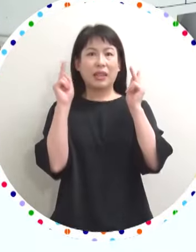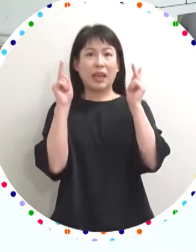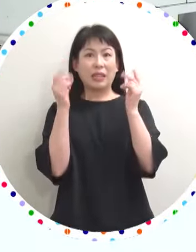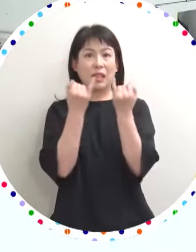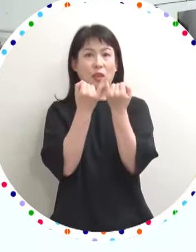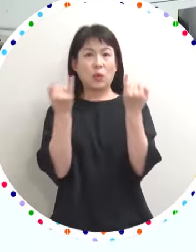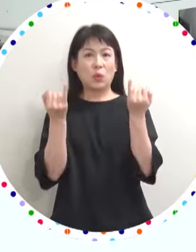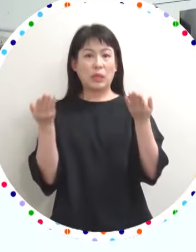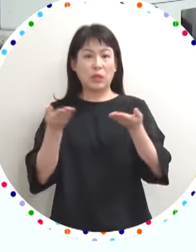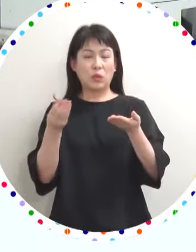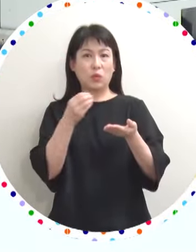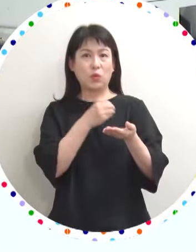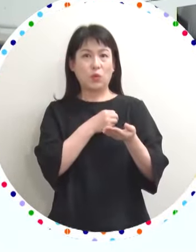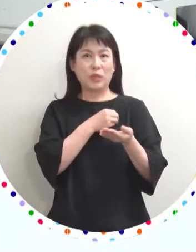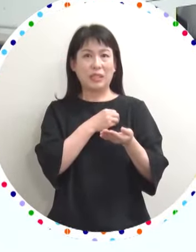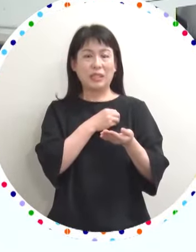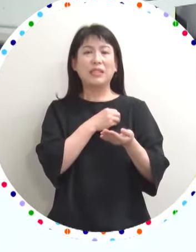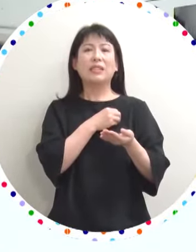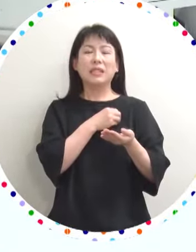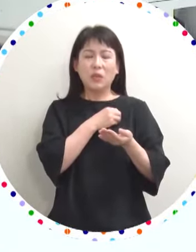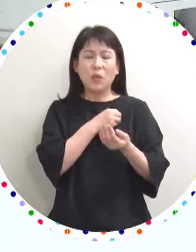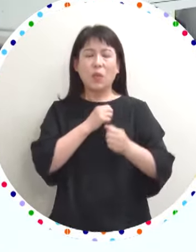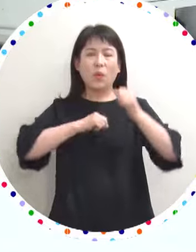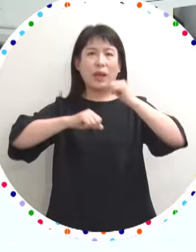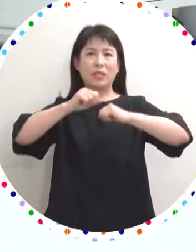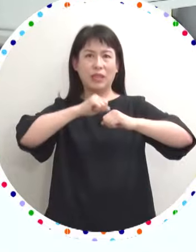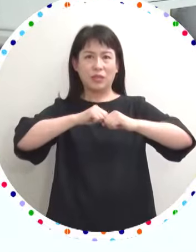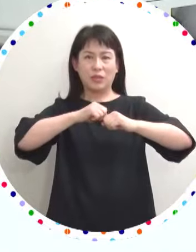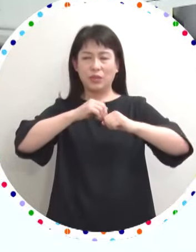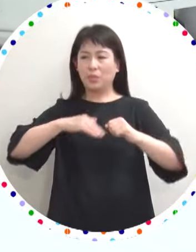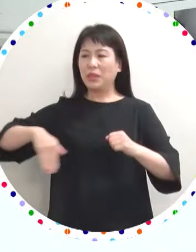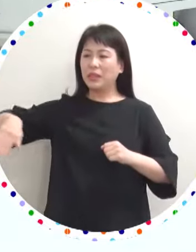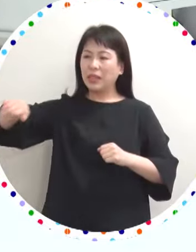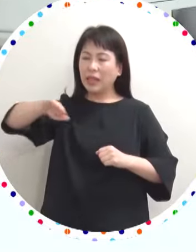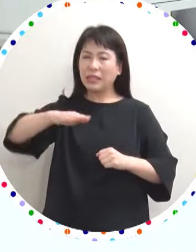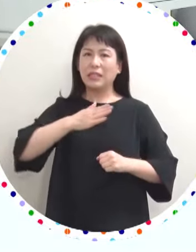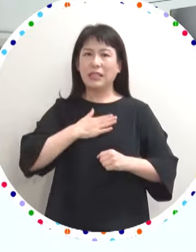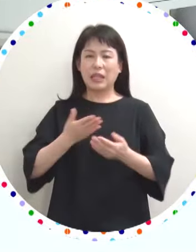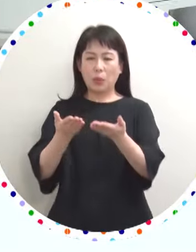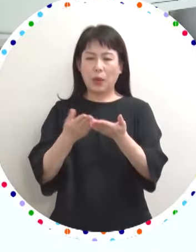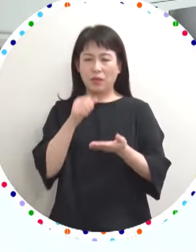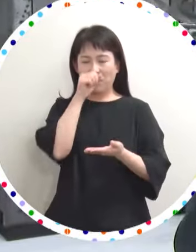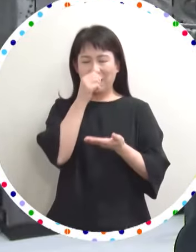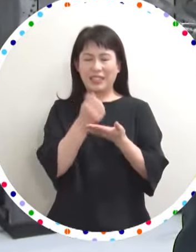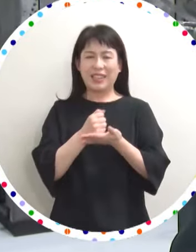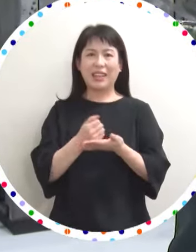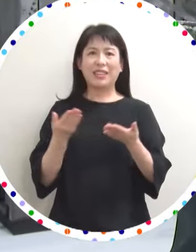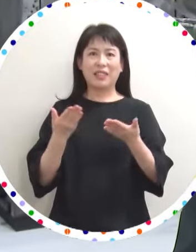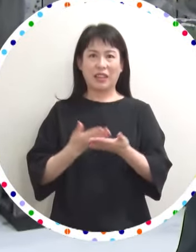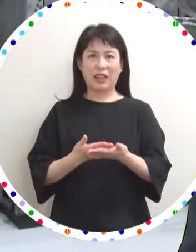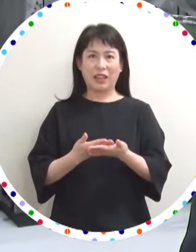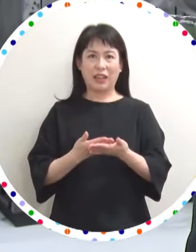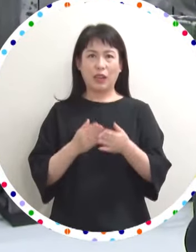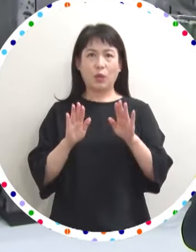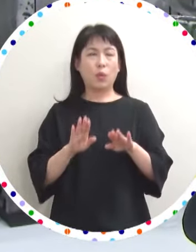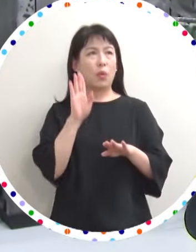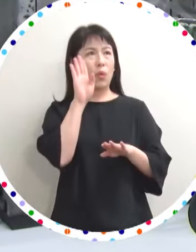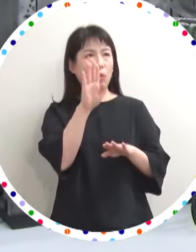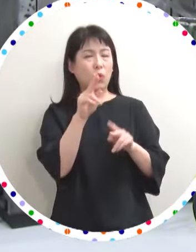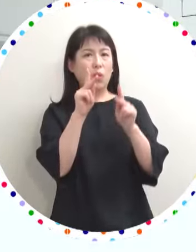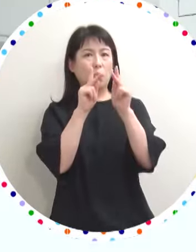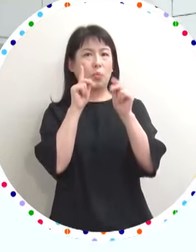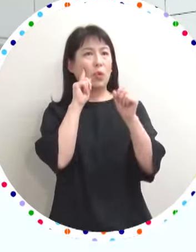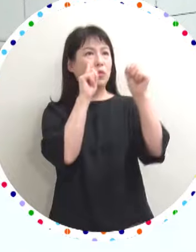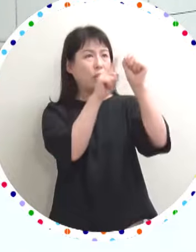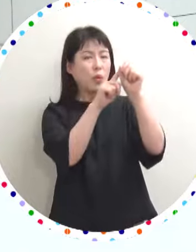加藤聖光で働く女性の活躍を皆さんに知っていただく、いい機会となったと思います。 今後の目標や課題はあり